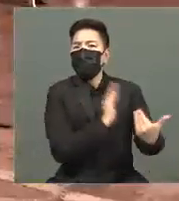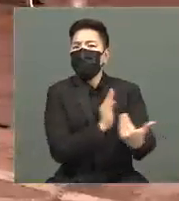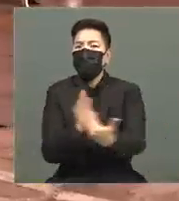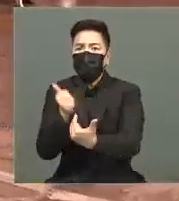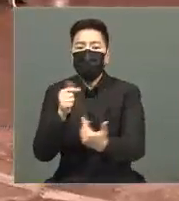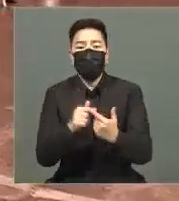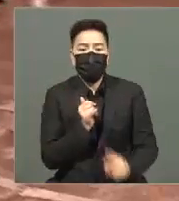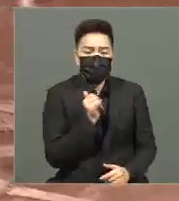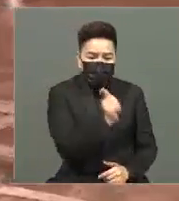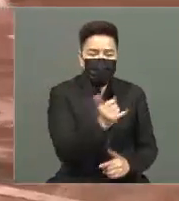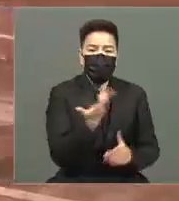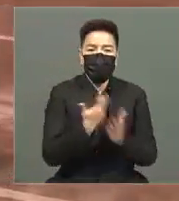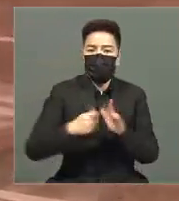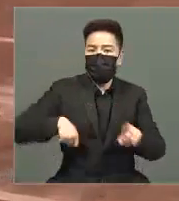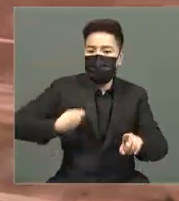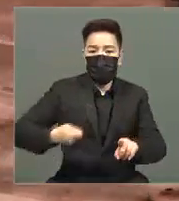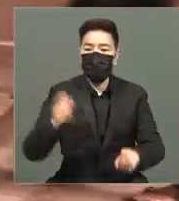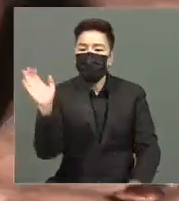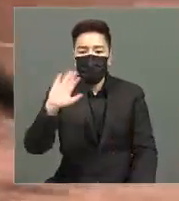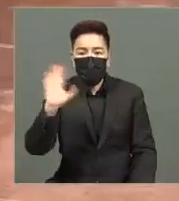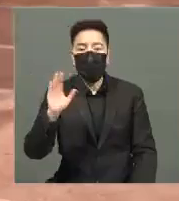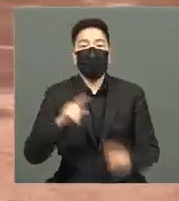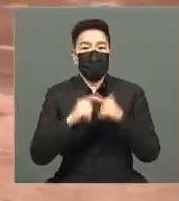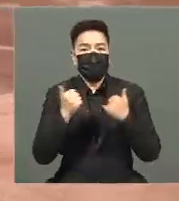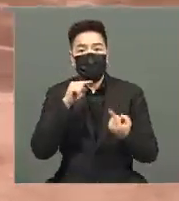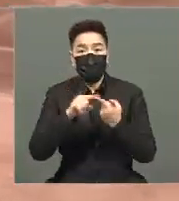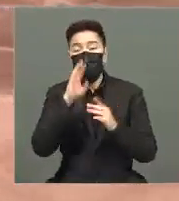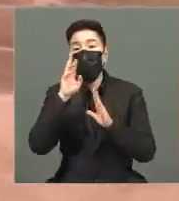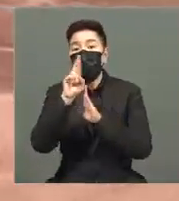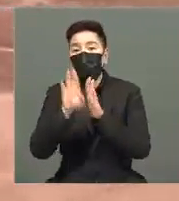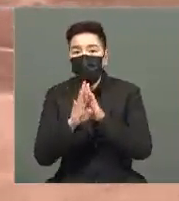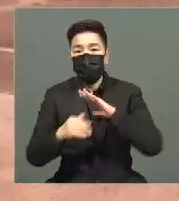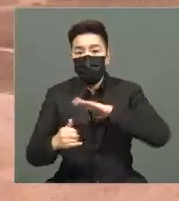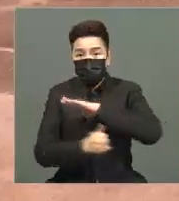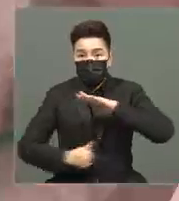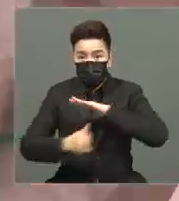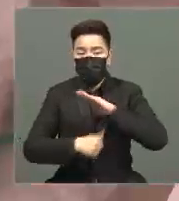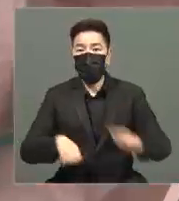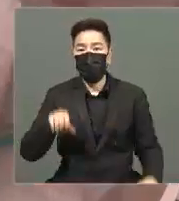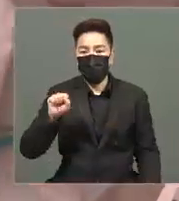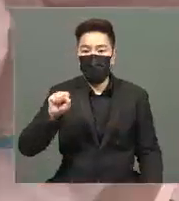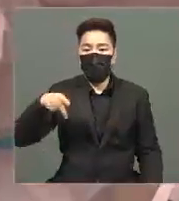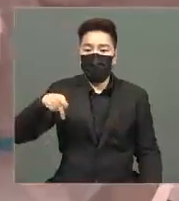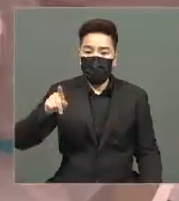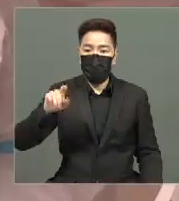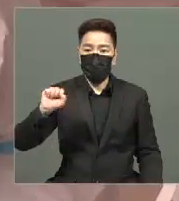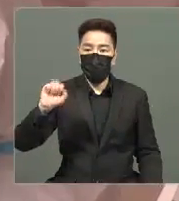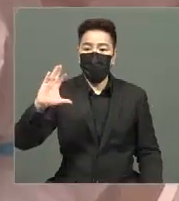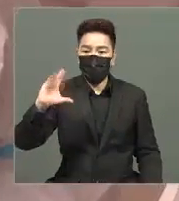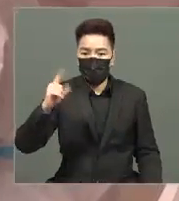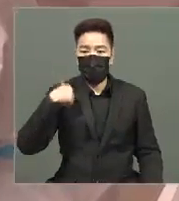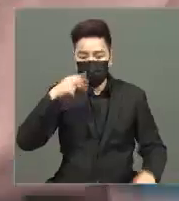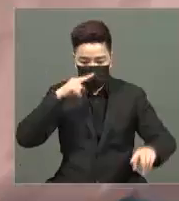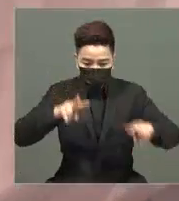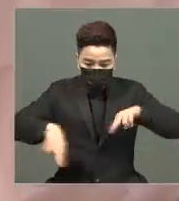ผู้ป่วยก็จะนัดไปรับบริการได้โดยไม่เสียค่าใช้จ่ายรวมถึงหากเข้าระบบคอมไอโซเลชั่นสปสช.นะครับก็จะ